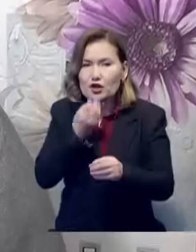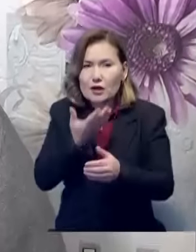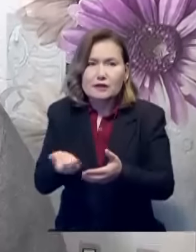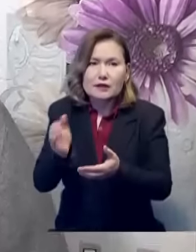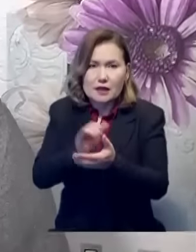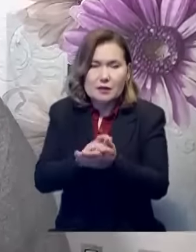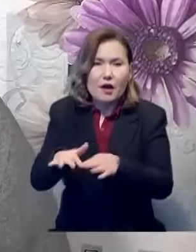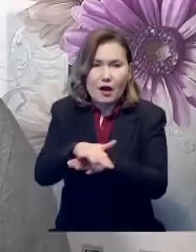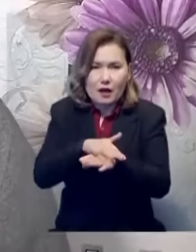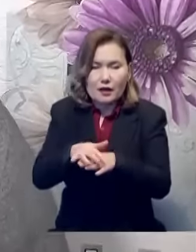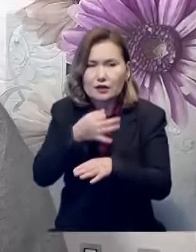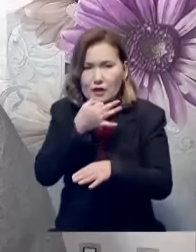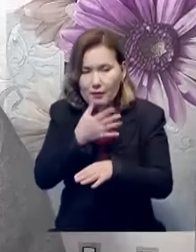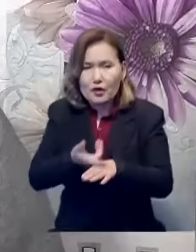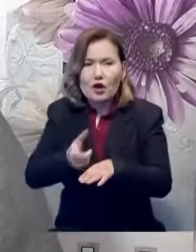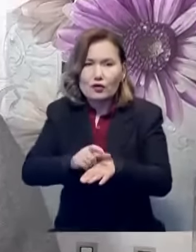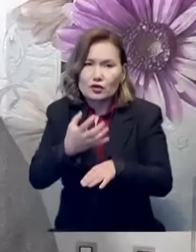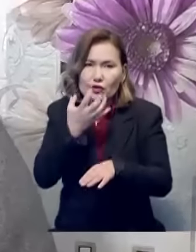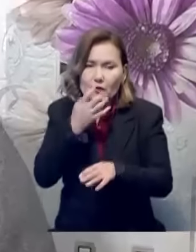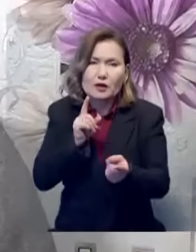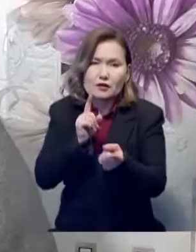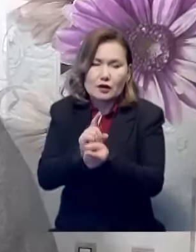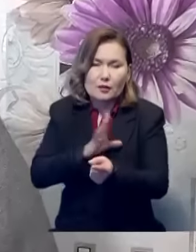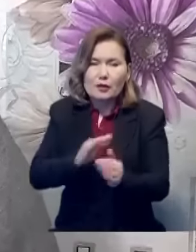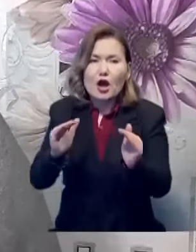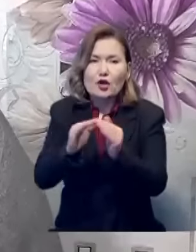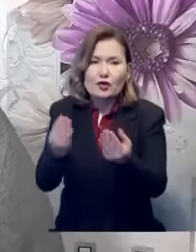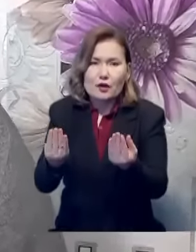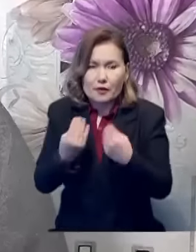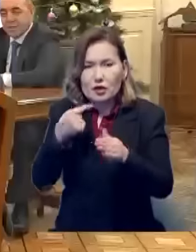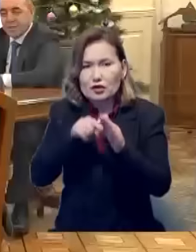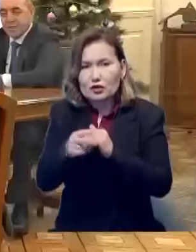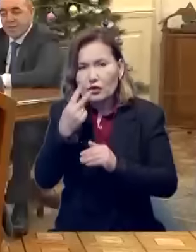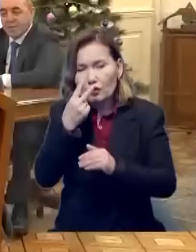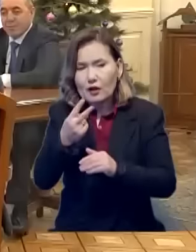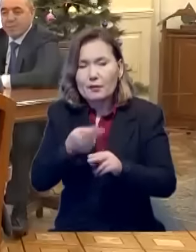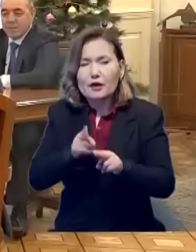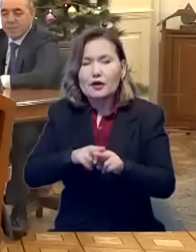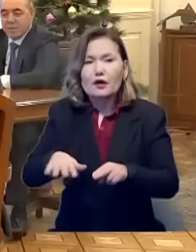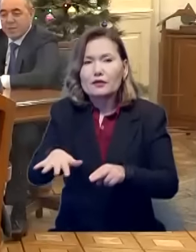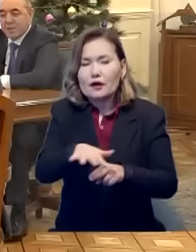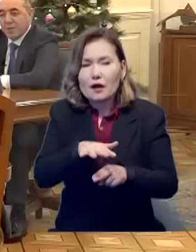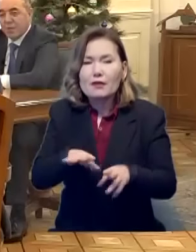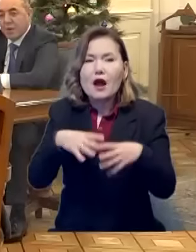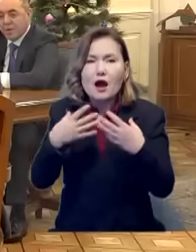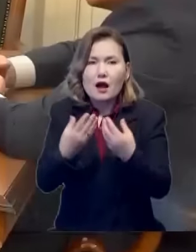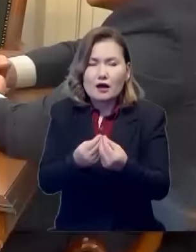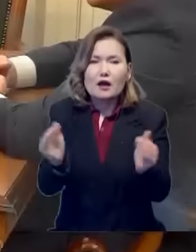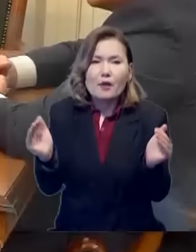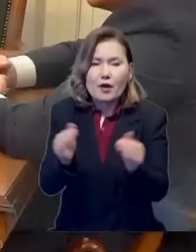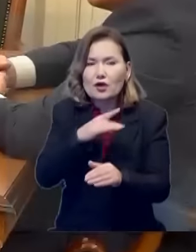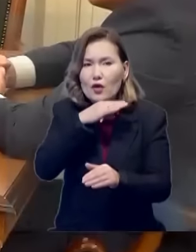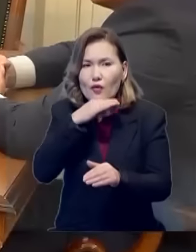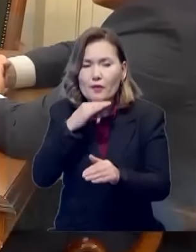таныстырды. Өте қуаныштымын. Үйге сразу әкелді, үйді көрді, қуандық. Өңірде Чиров секілді адам саны азайып кеткен елді мекендер